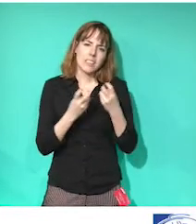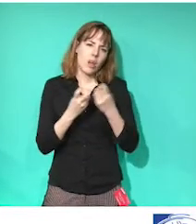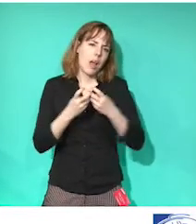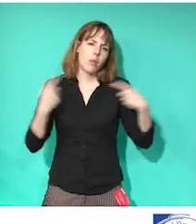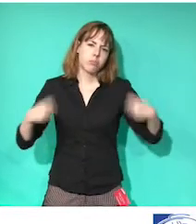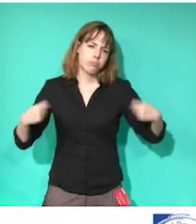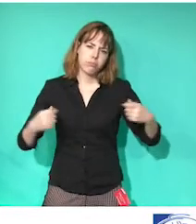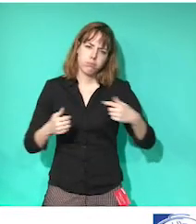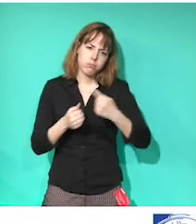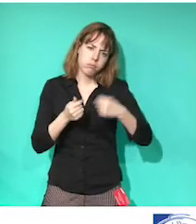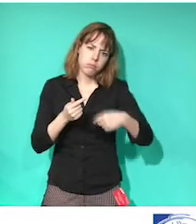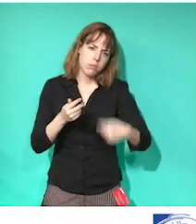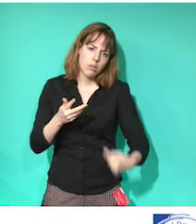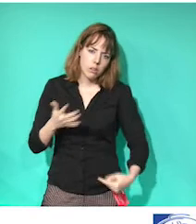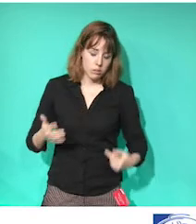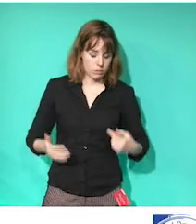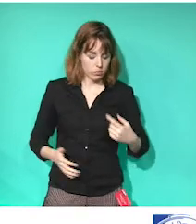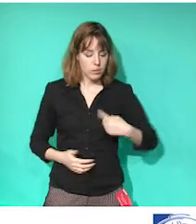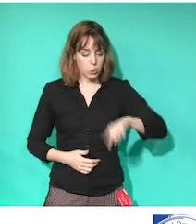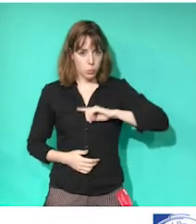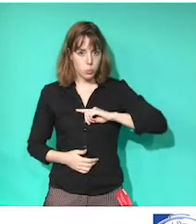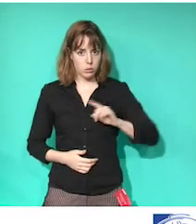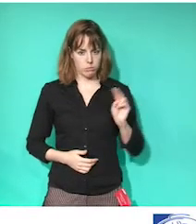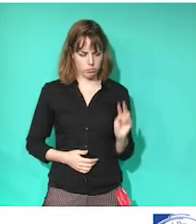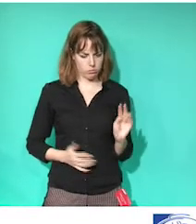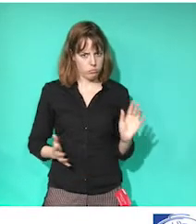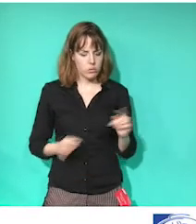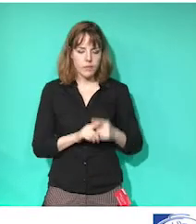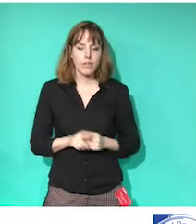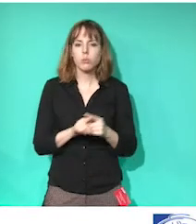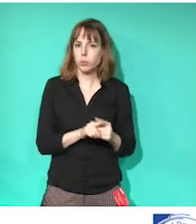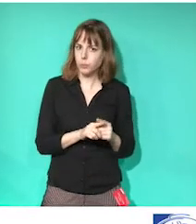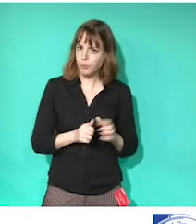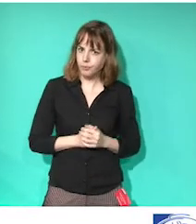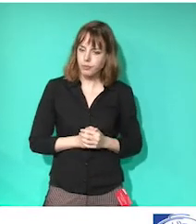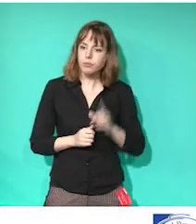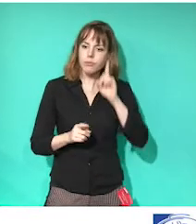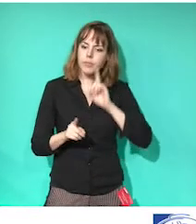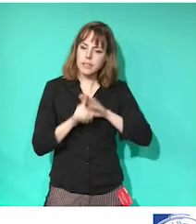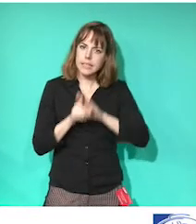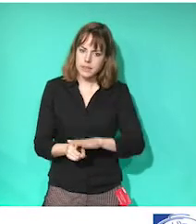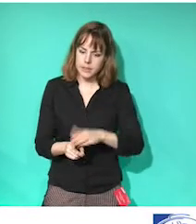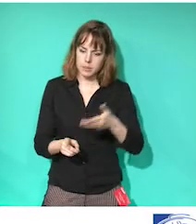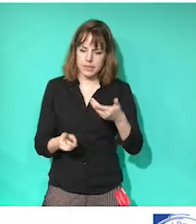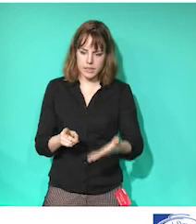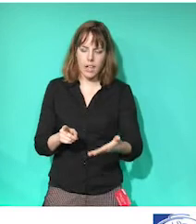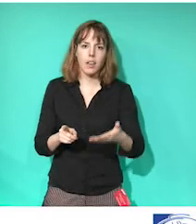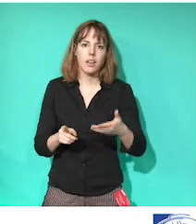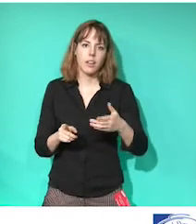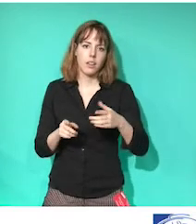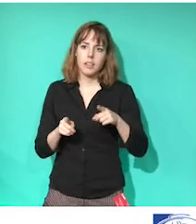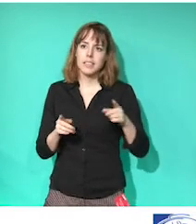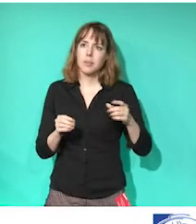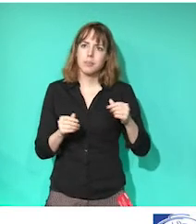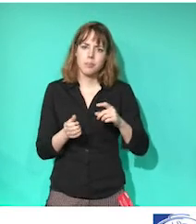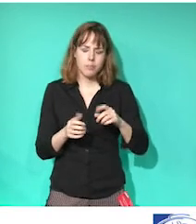Voilà. Et donc, nous considérons, dans notre fédération, que le sexisme est vraiment un mal